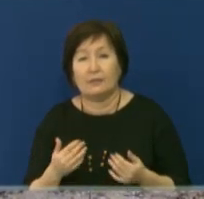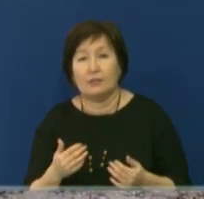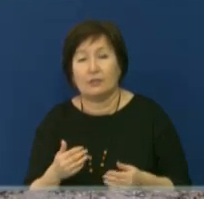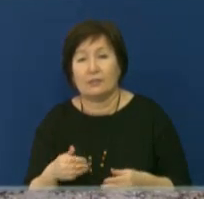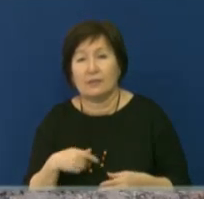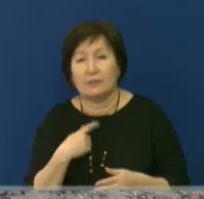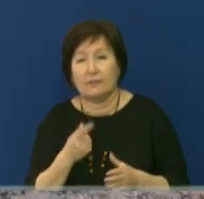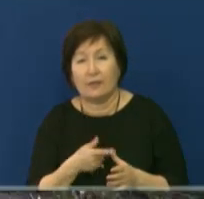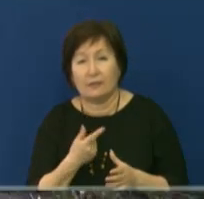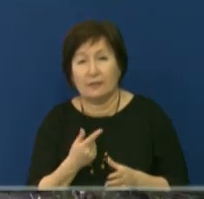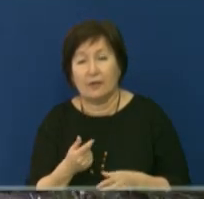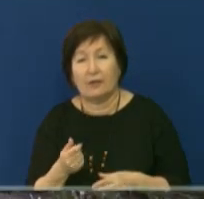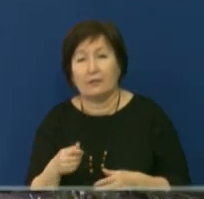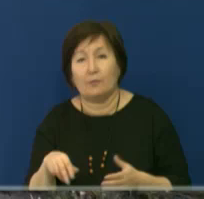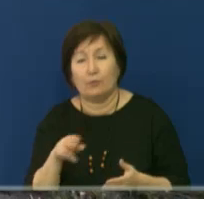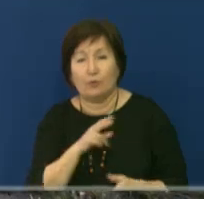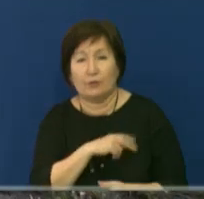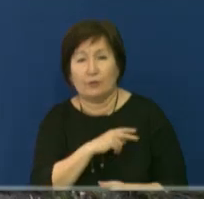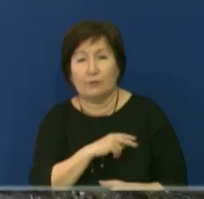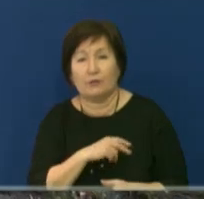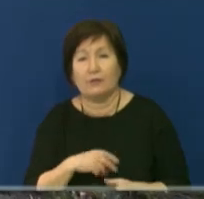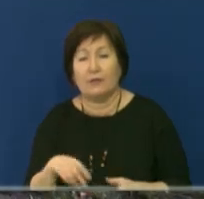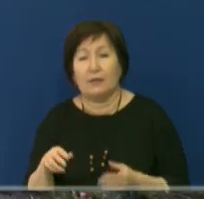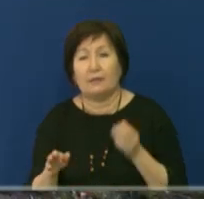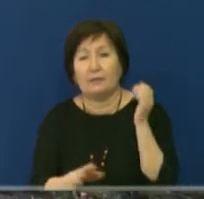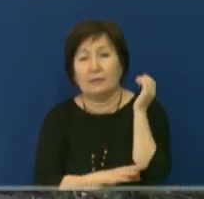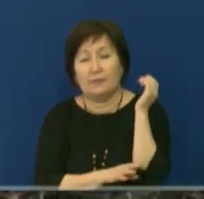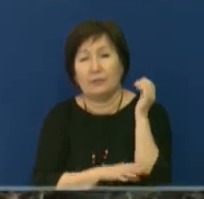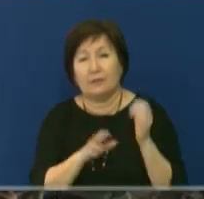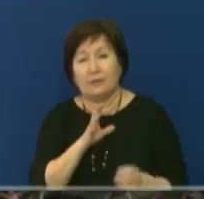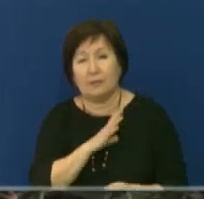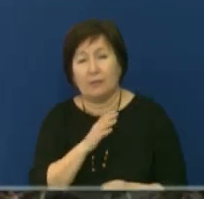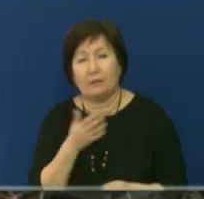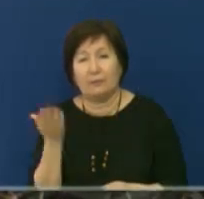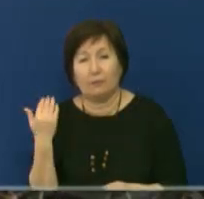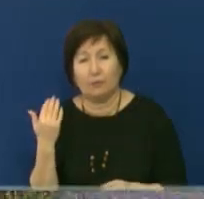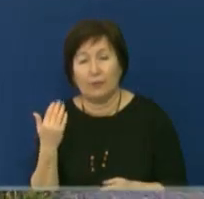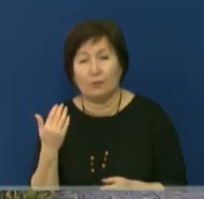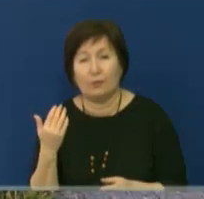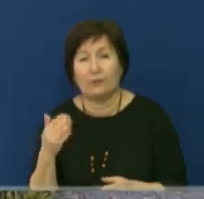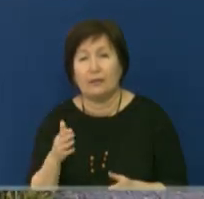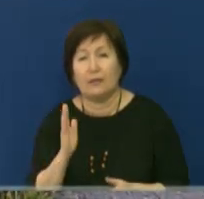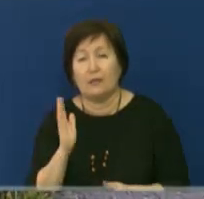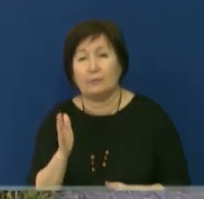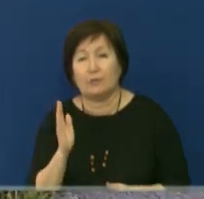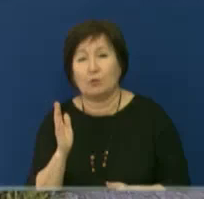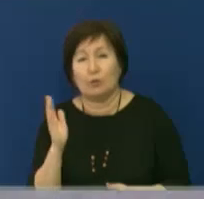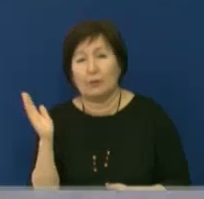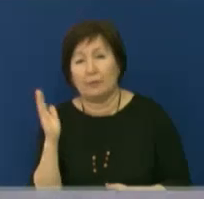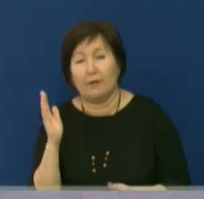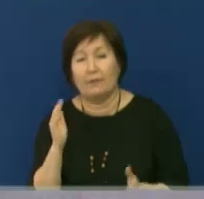жұмыстар барысында жол жиегіндегі ағаштарды кесуге тура келген. Қазіргі уақытта алынып тасталған жасыл желектердің өте